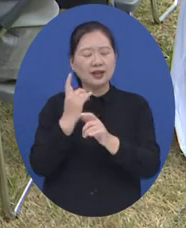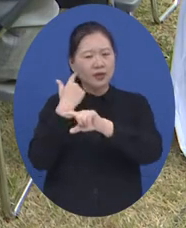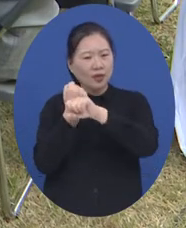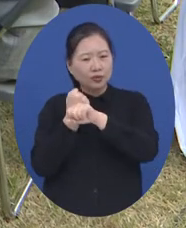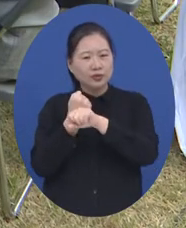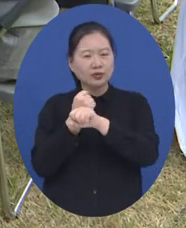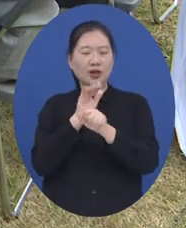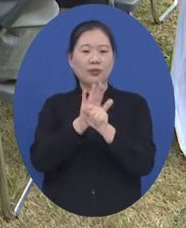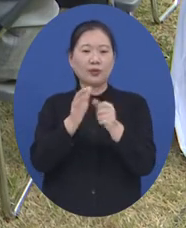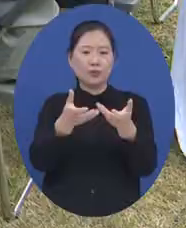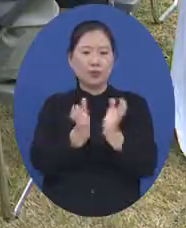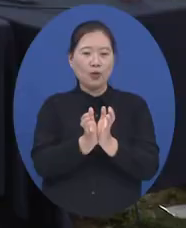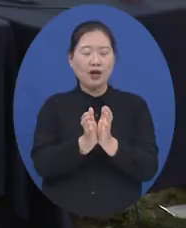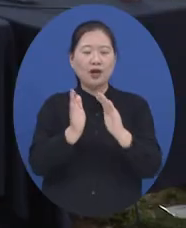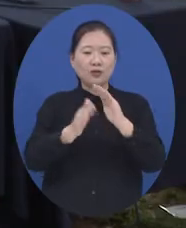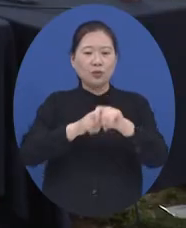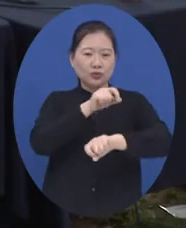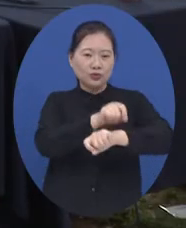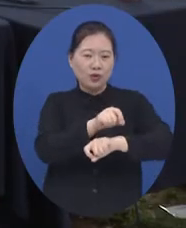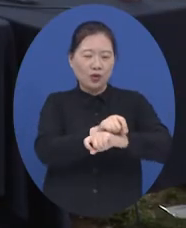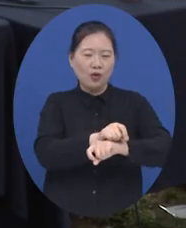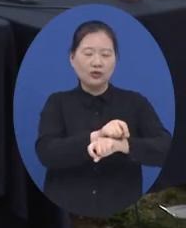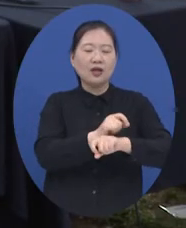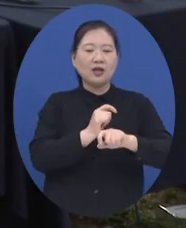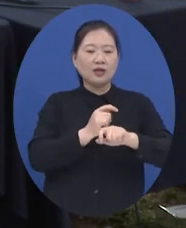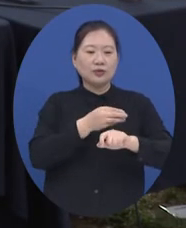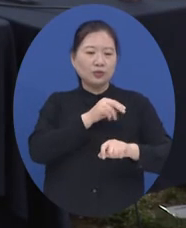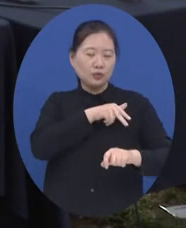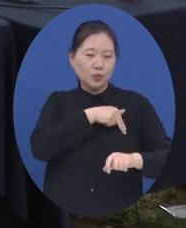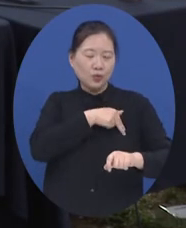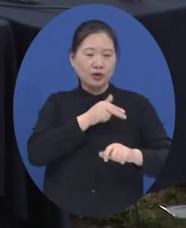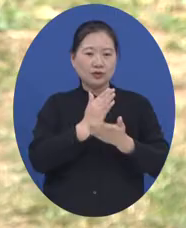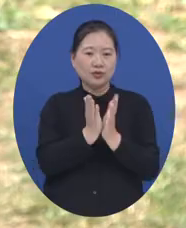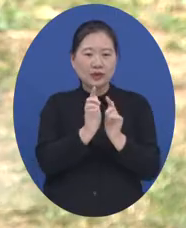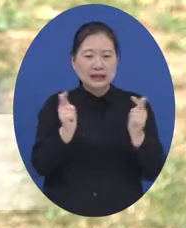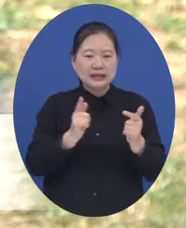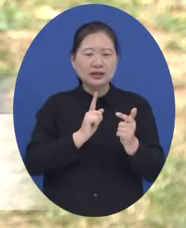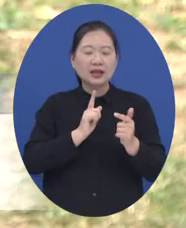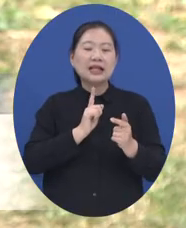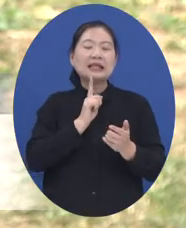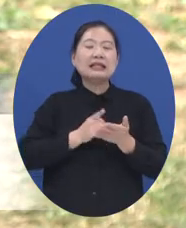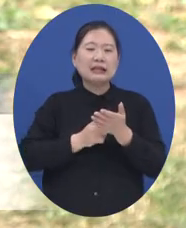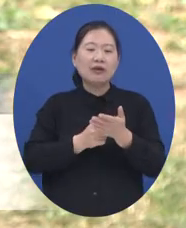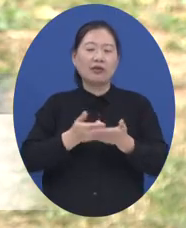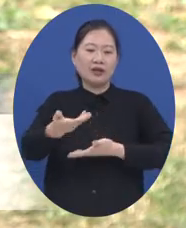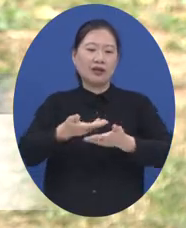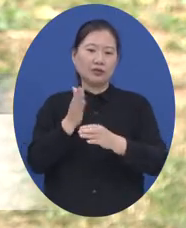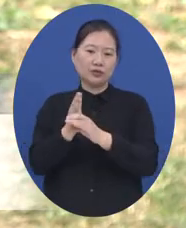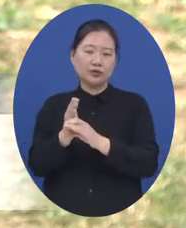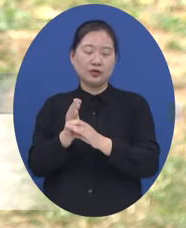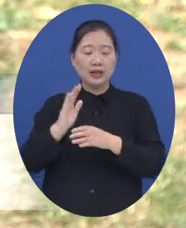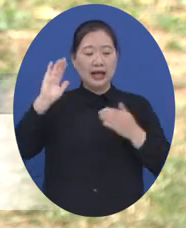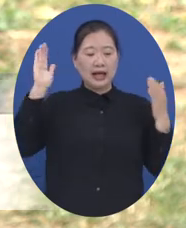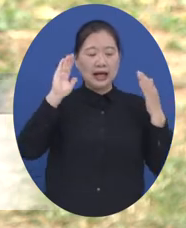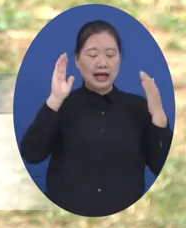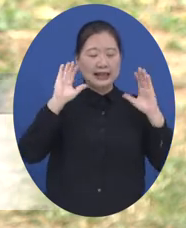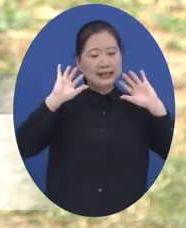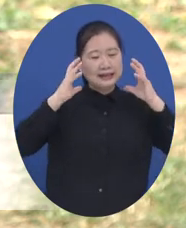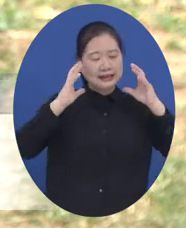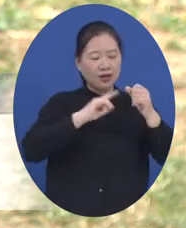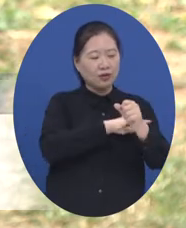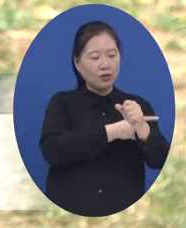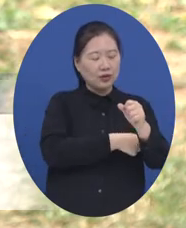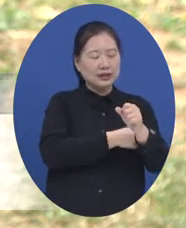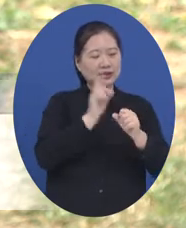도의원 공무원 등 다양한 주체들이 모여 의견을 주고 봤을까 아이들의 권리를 찾아야 된다고 생각하고 있거든요